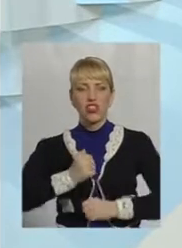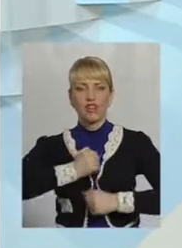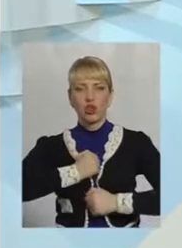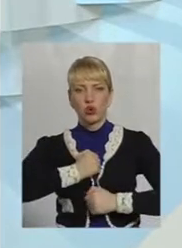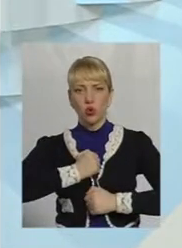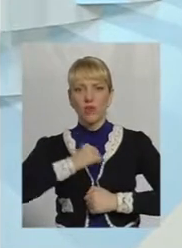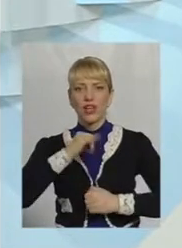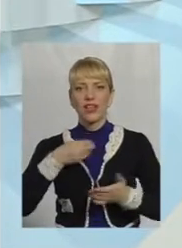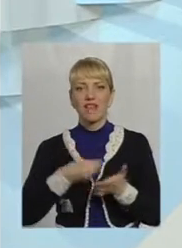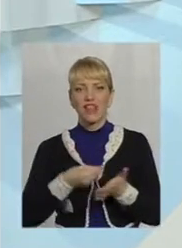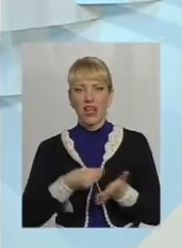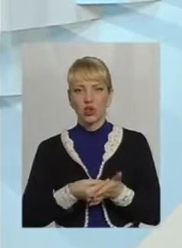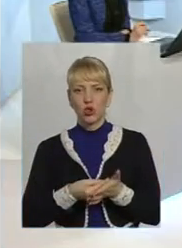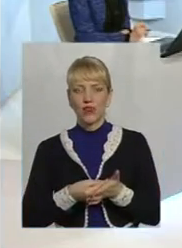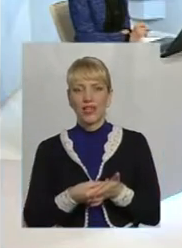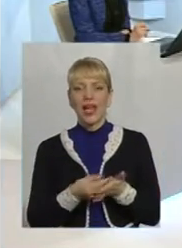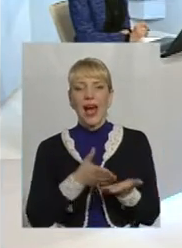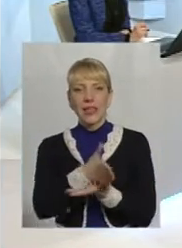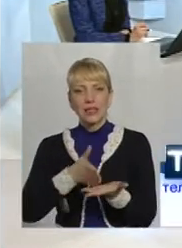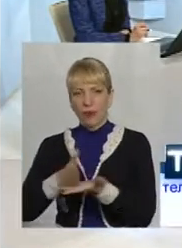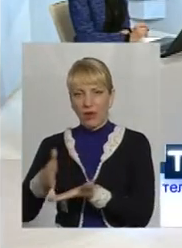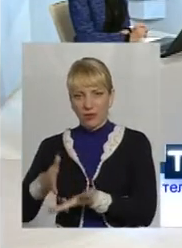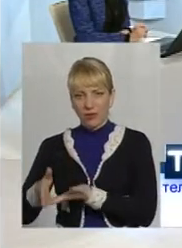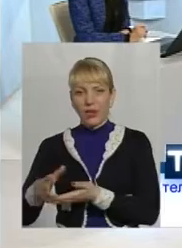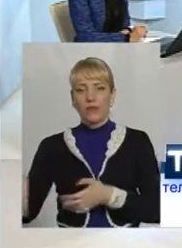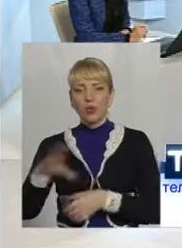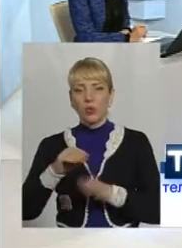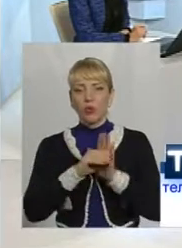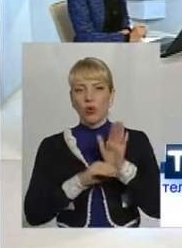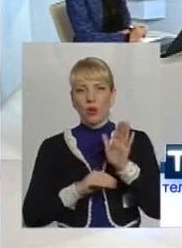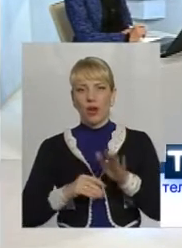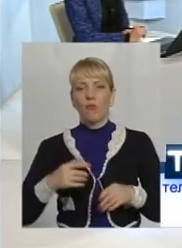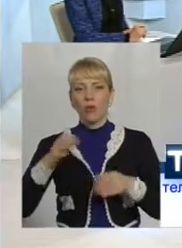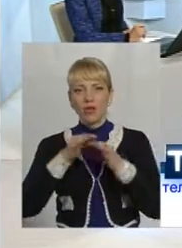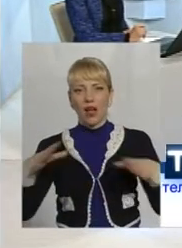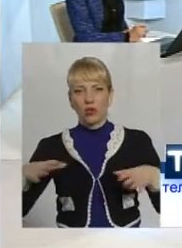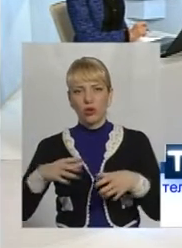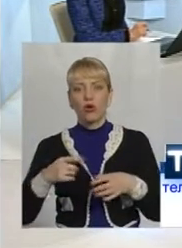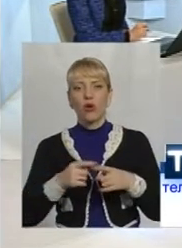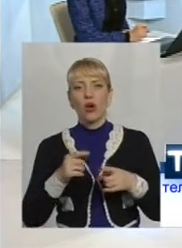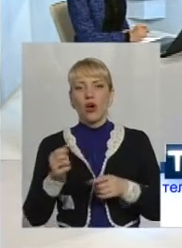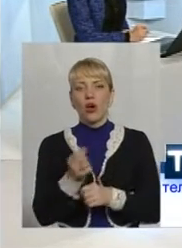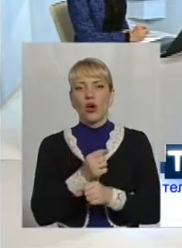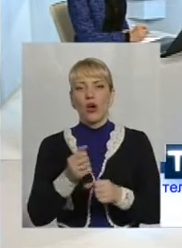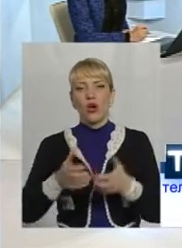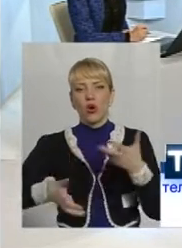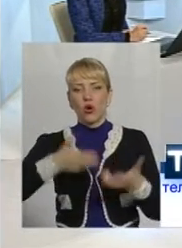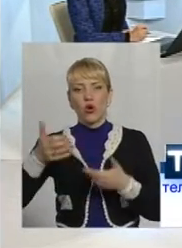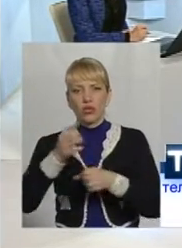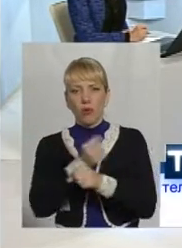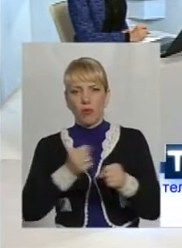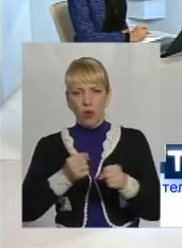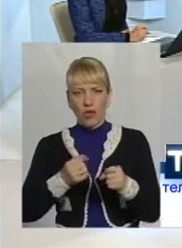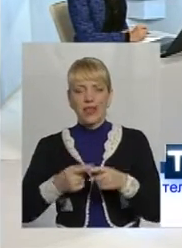військових та фінансових аспектів. Тобто всю програму ядерного роззброєння треба підпорядковувати, знову ж таки,